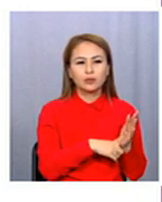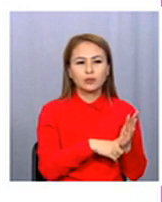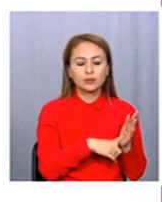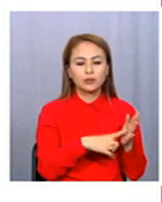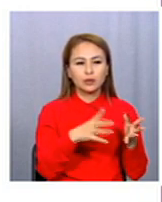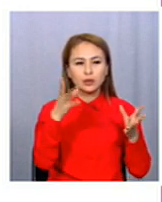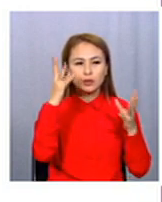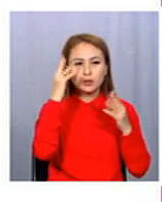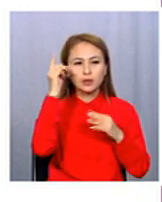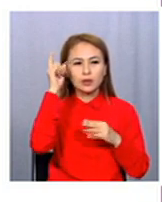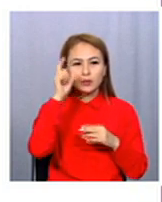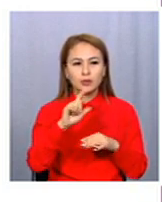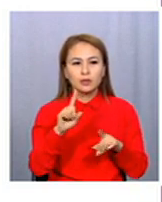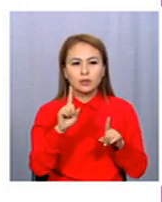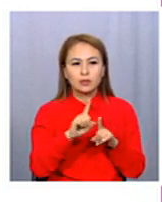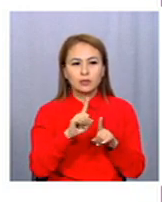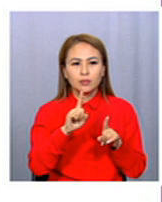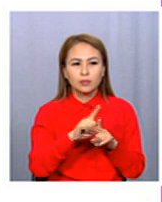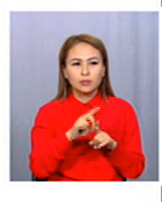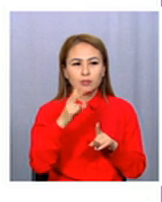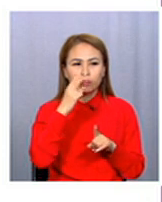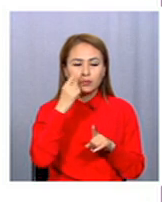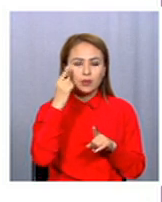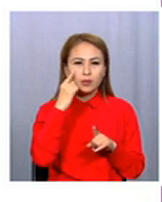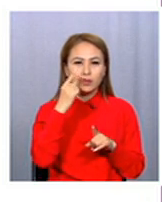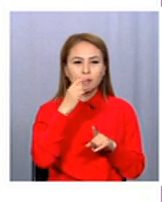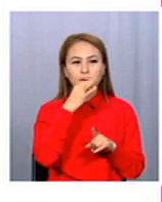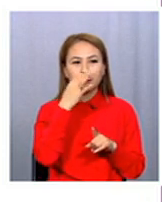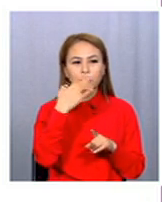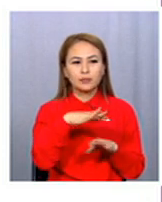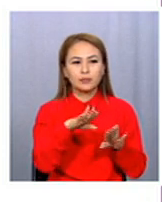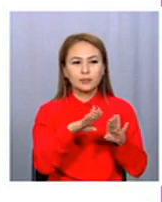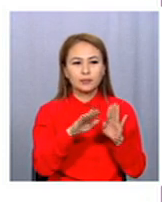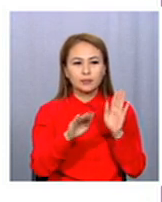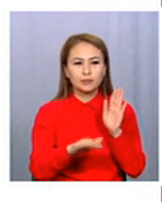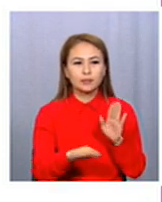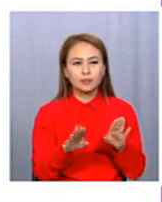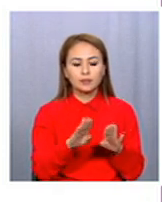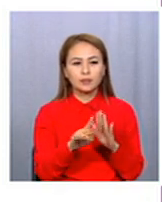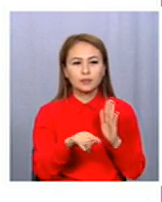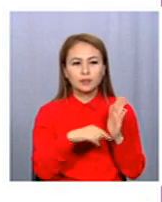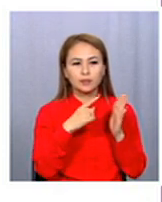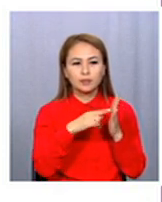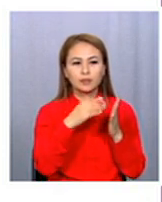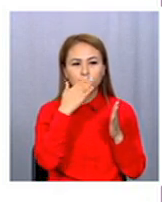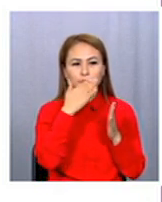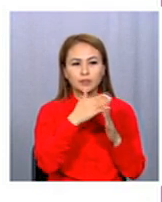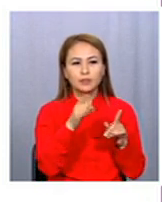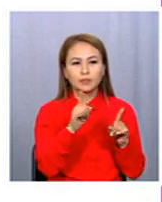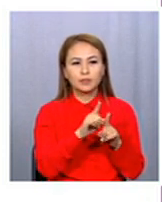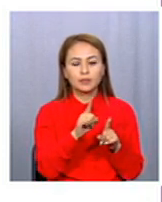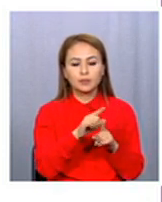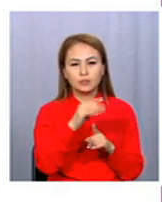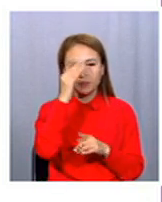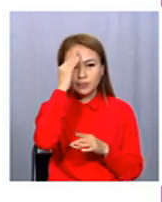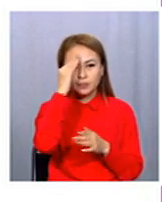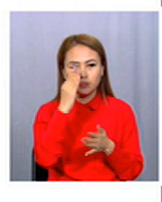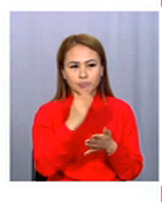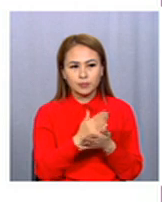Үстірттеу ұққан кісіге сорақлау көрінгенімен, кішкентайдың бұлайша сауал беруінің өз мәнісі